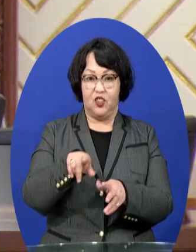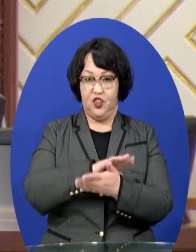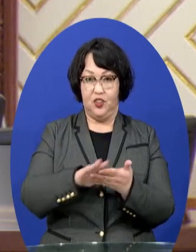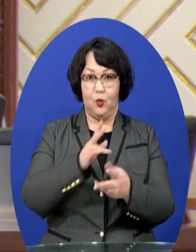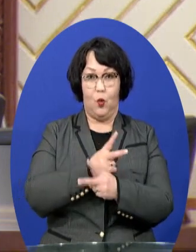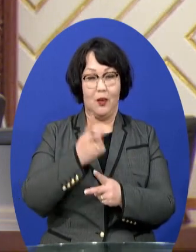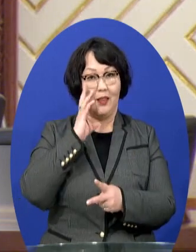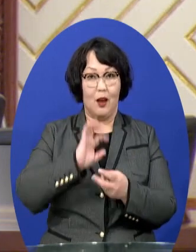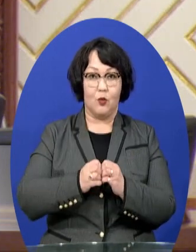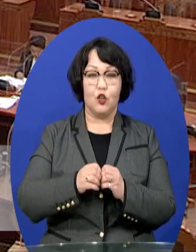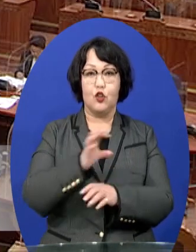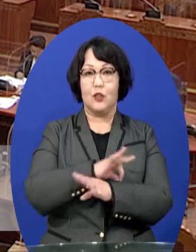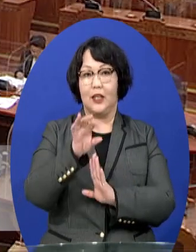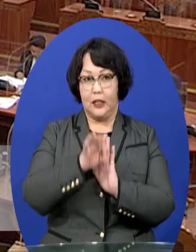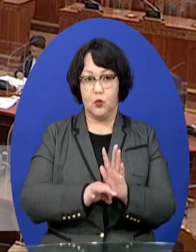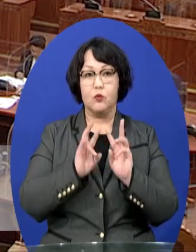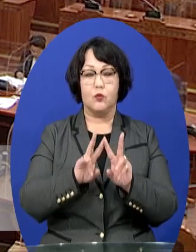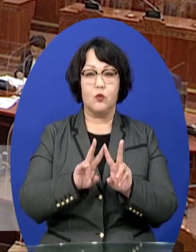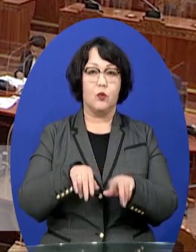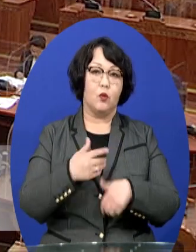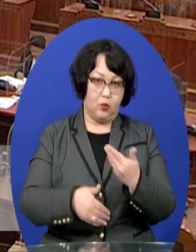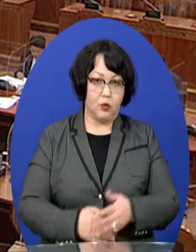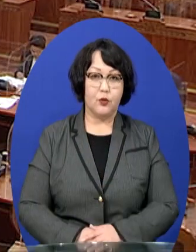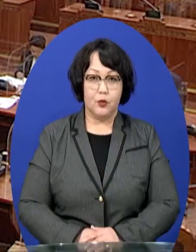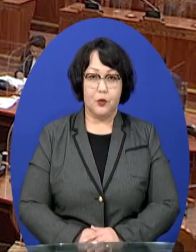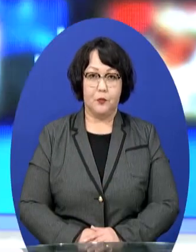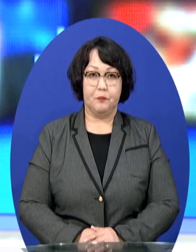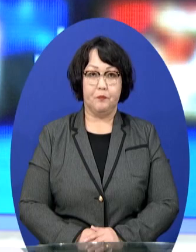хариулгын төслийн хэлцүүлгийг үргэлжлүүлнэ.